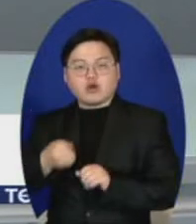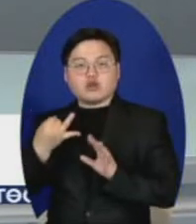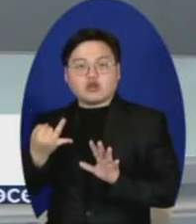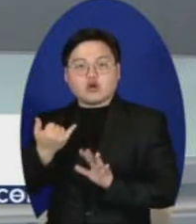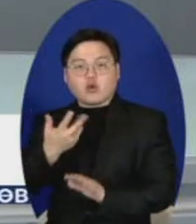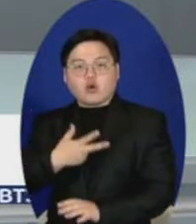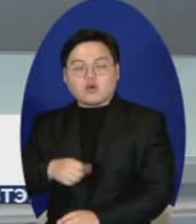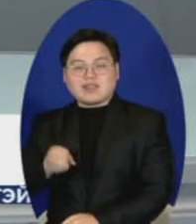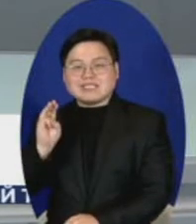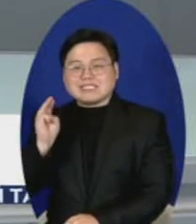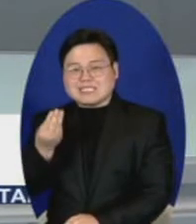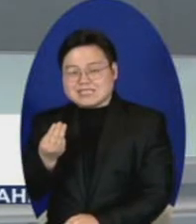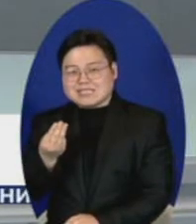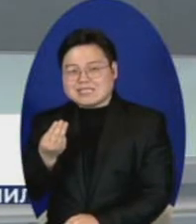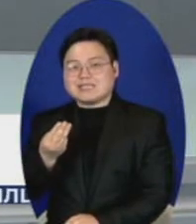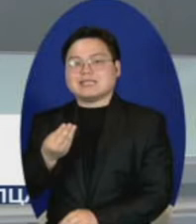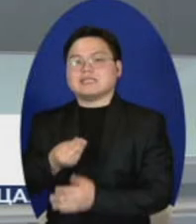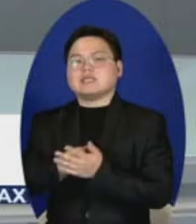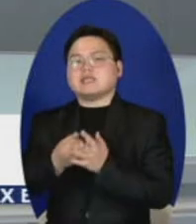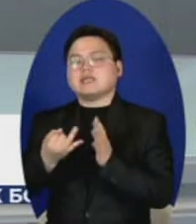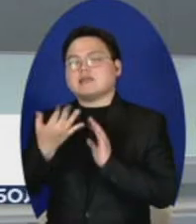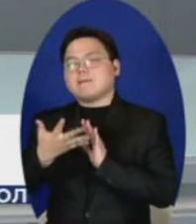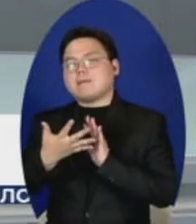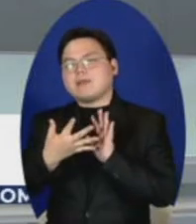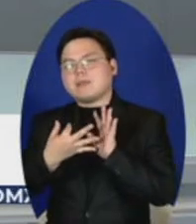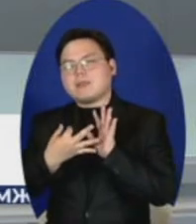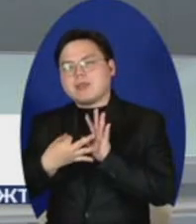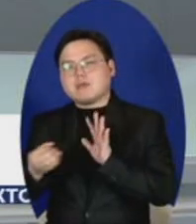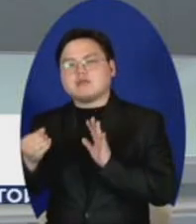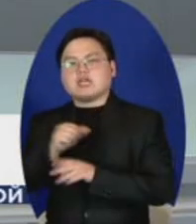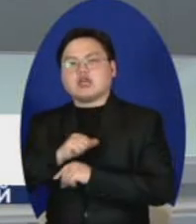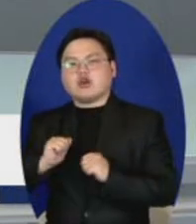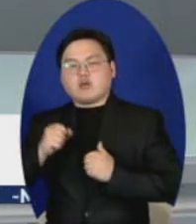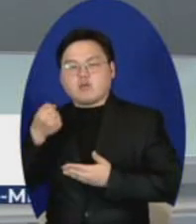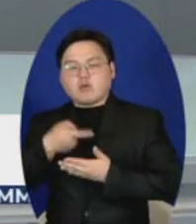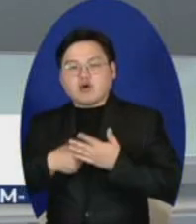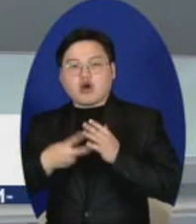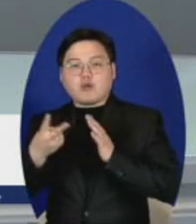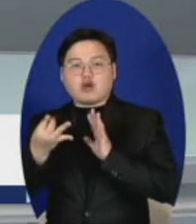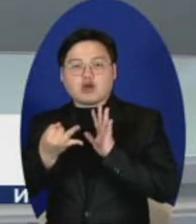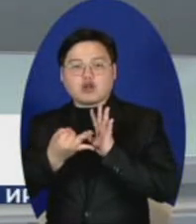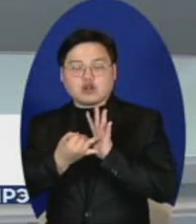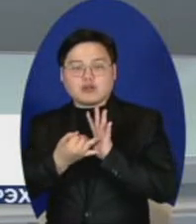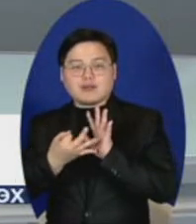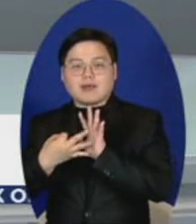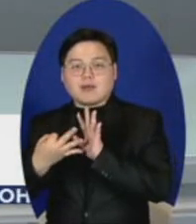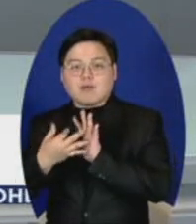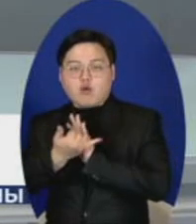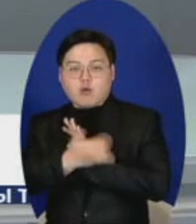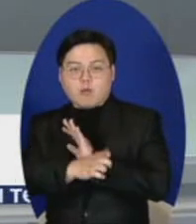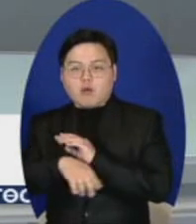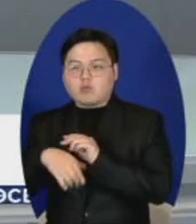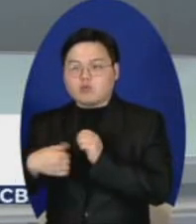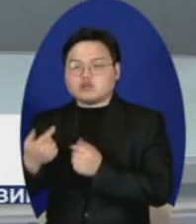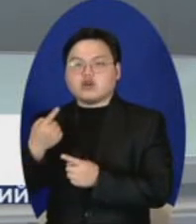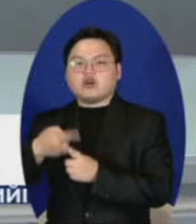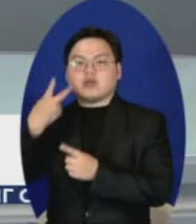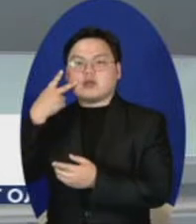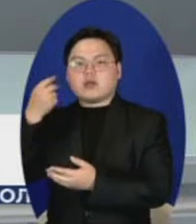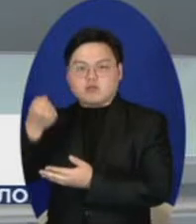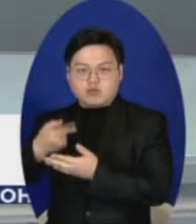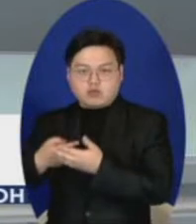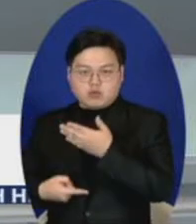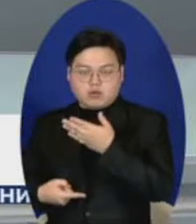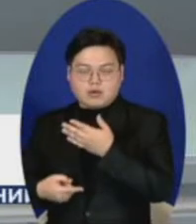шалгалтанд 5885 иргэн бүртгүүлсний 2788 нь Улаанбаатар хотоос, харин бусад нь орон нутгаас байна. Төрийн албаны